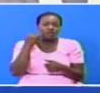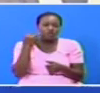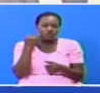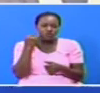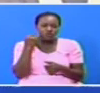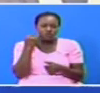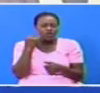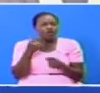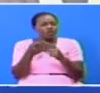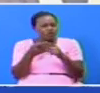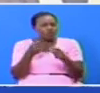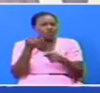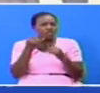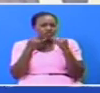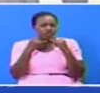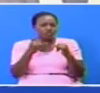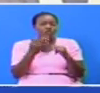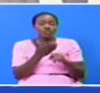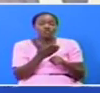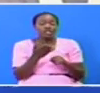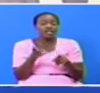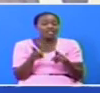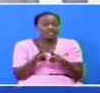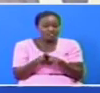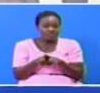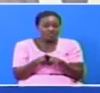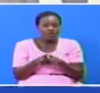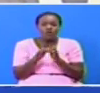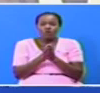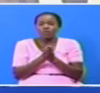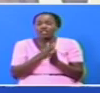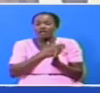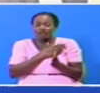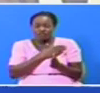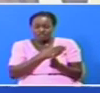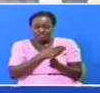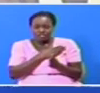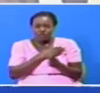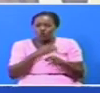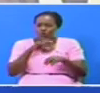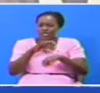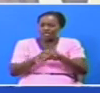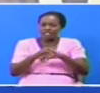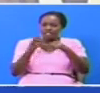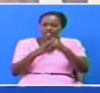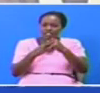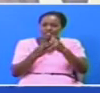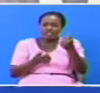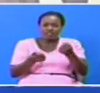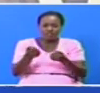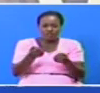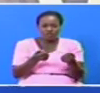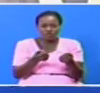Upon that information, our officers managed to get there and were able to find 8 vehicles